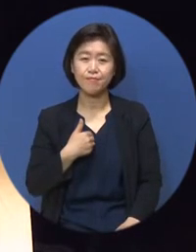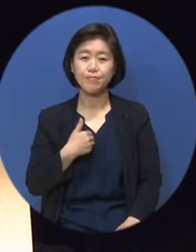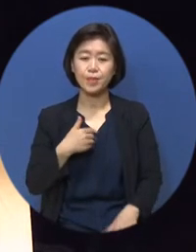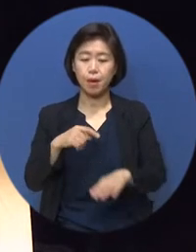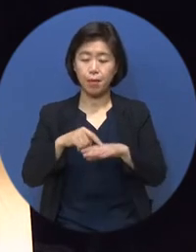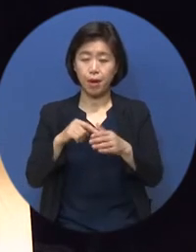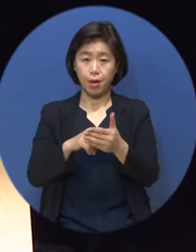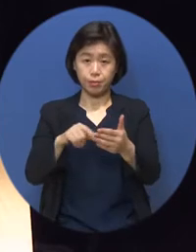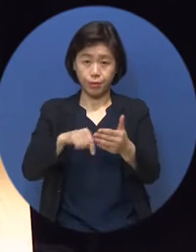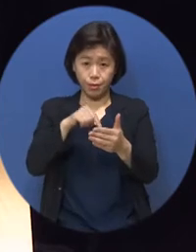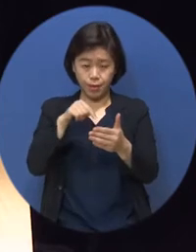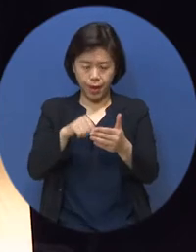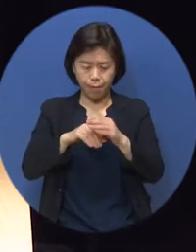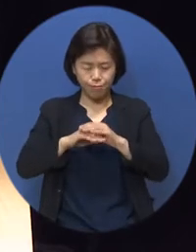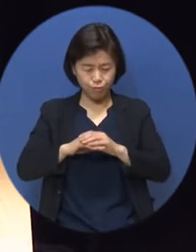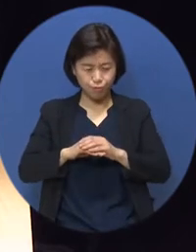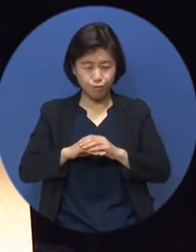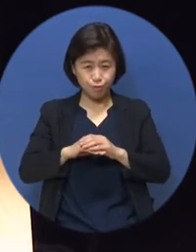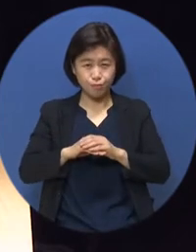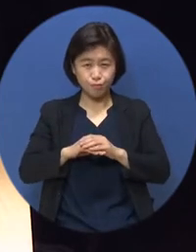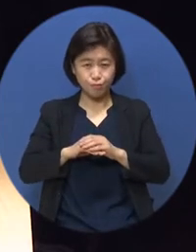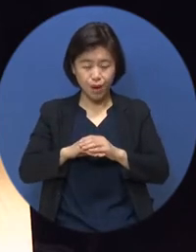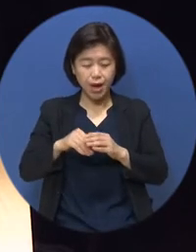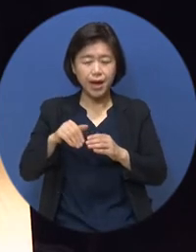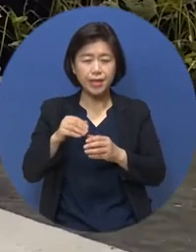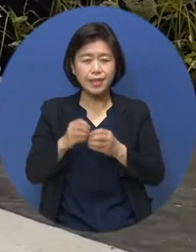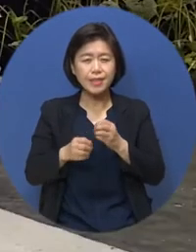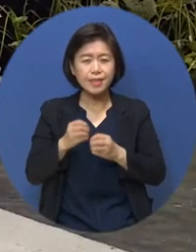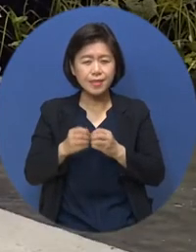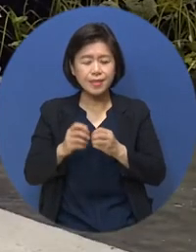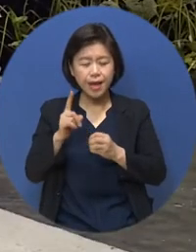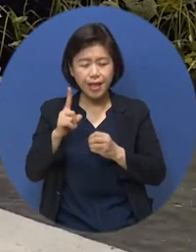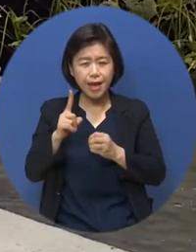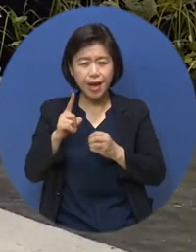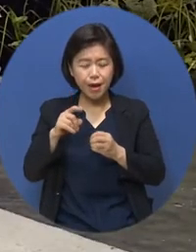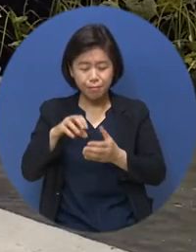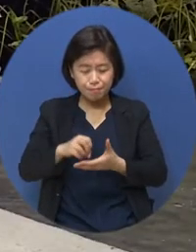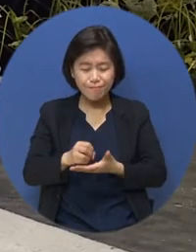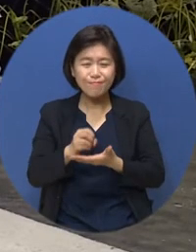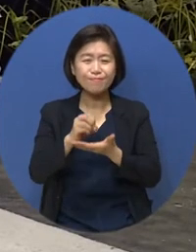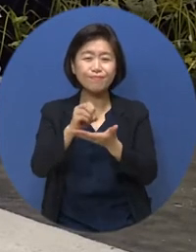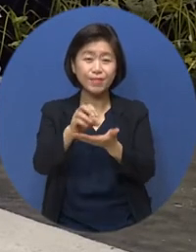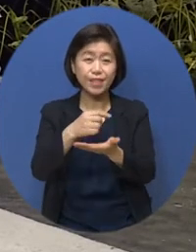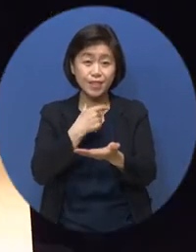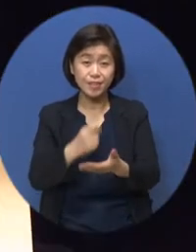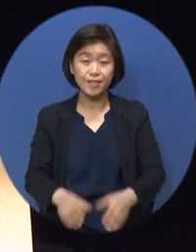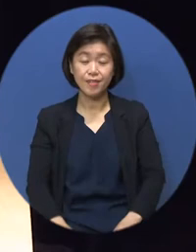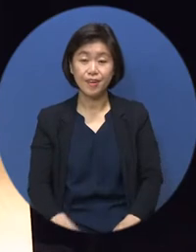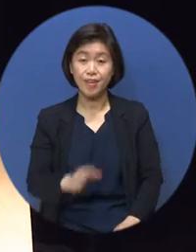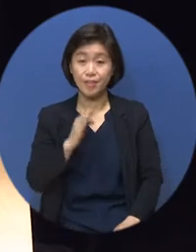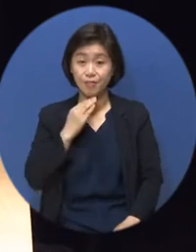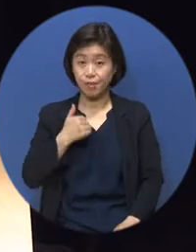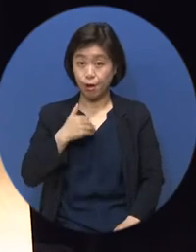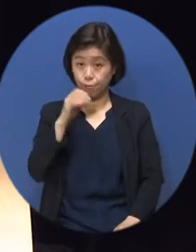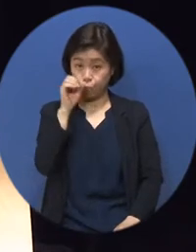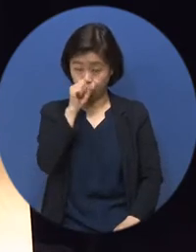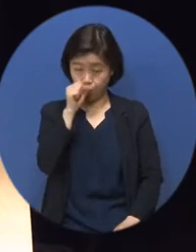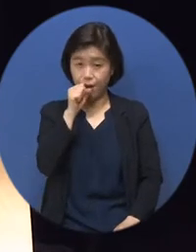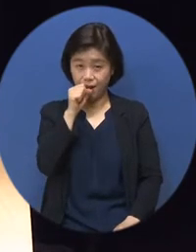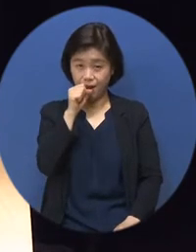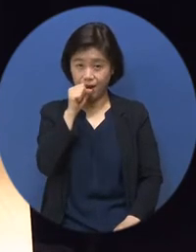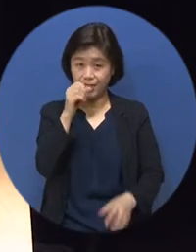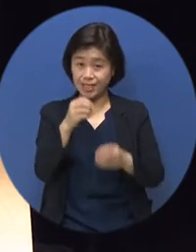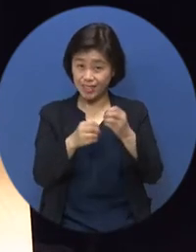마음에 담아둔 작품을 하나 꺼내보았습니다. 정말로 제가 좋아하는 작품입니다. 여러분,